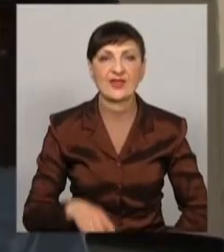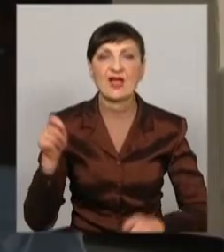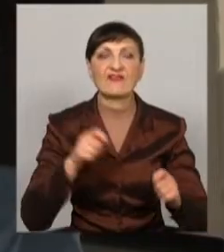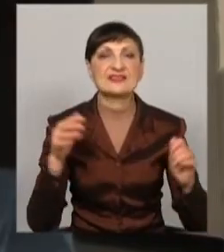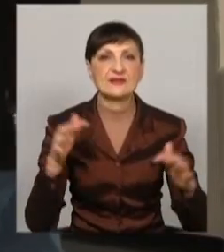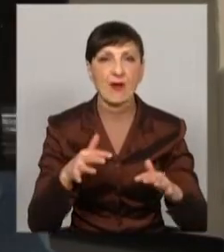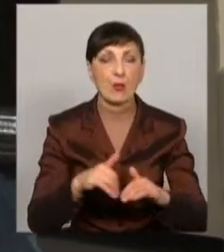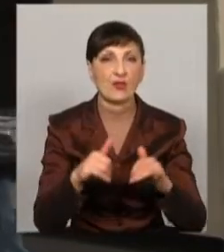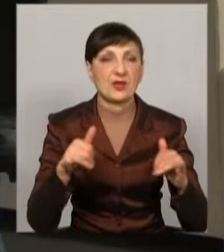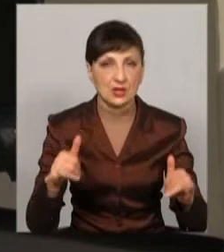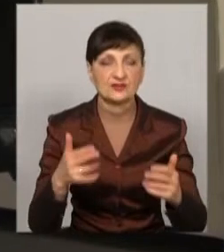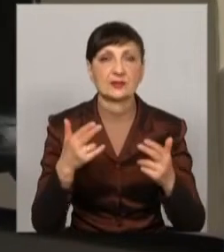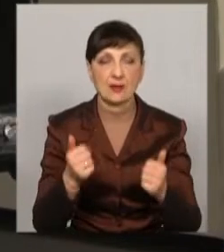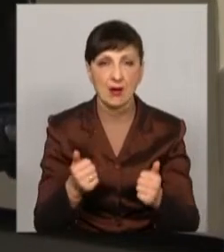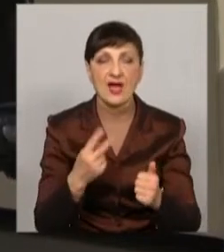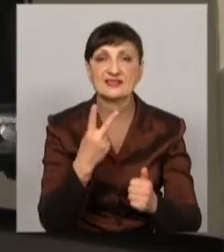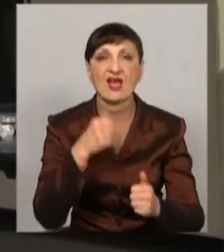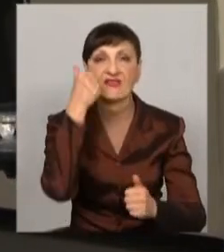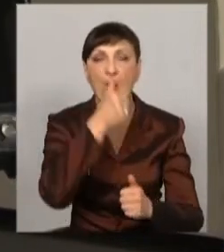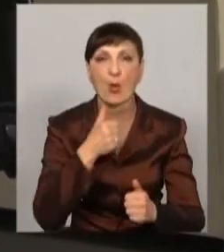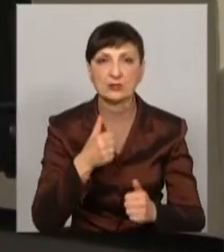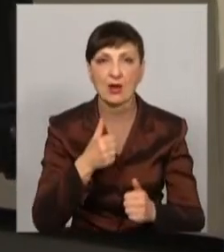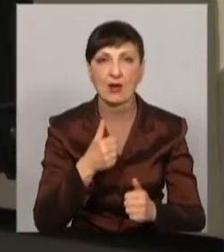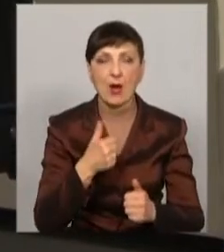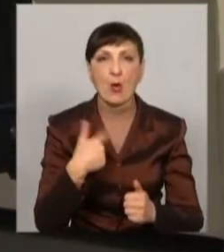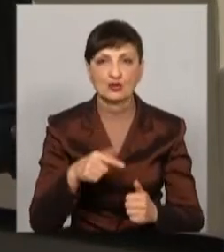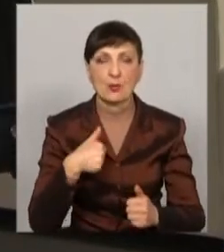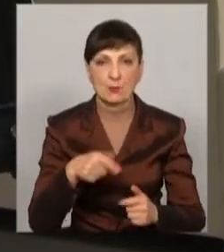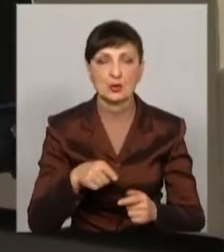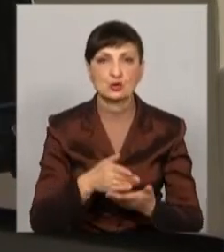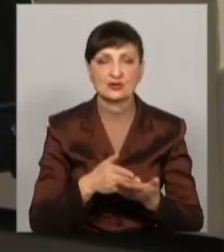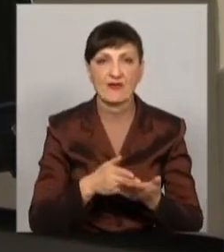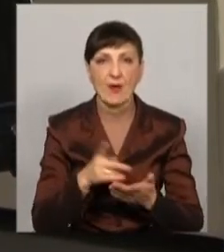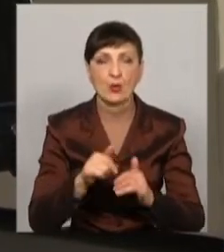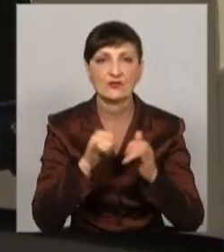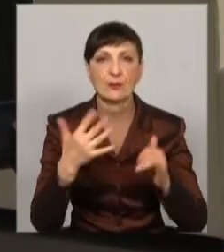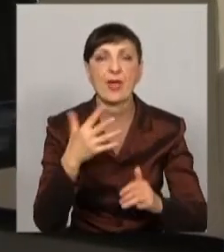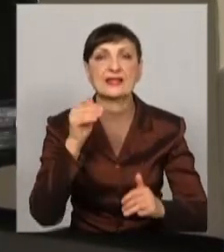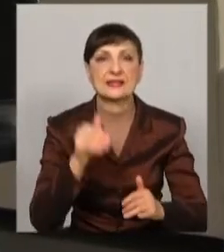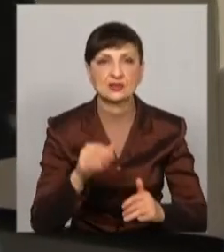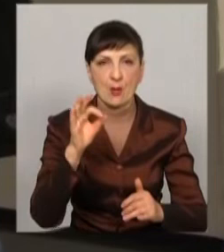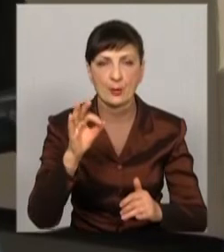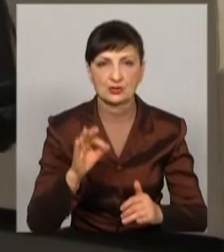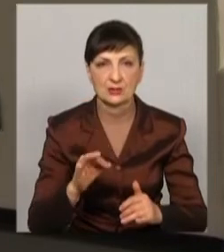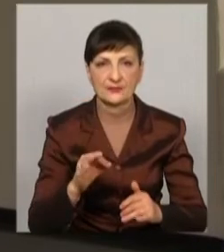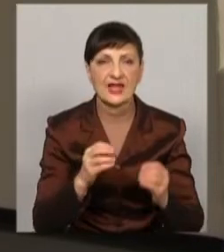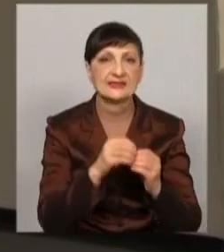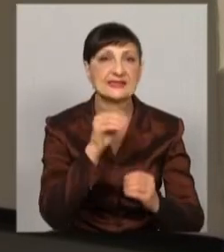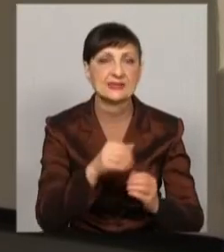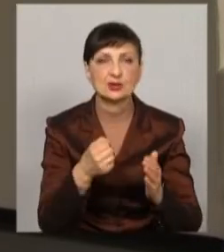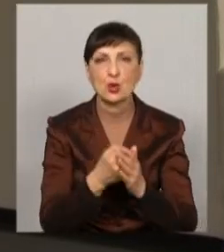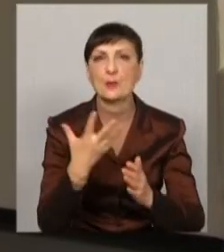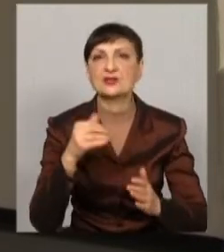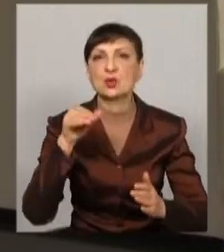Фестиваль растет, растет очень сильно. За 2 года существования фестиваля он вырос на 5000%. С 10 тысяч до 500